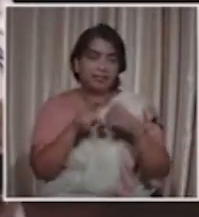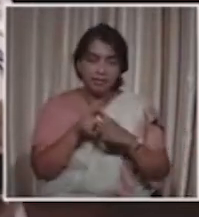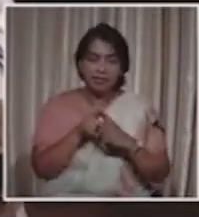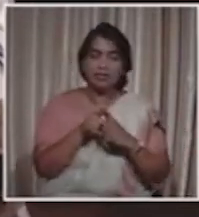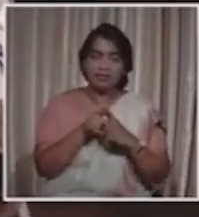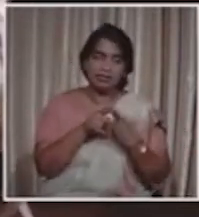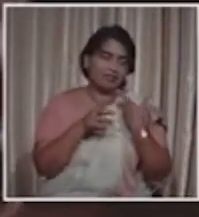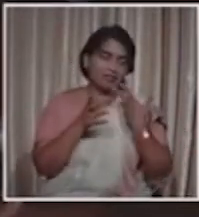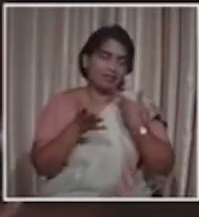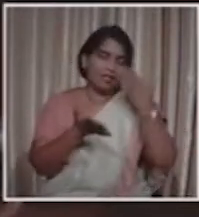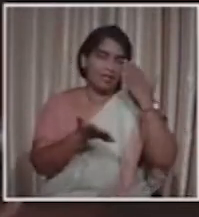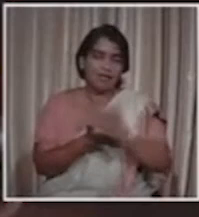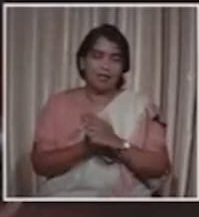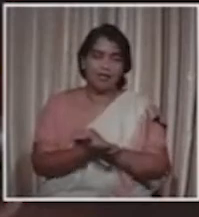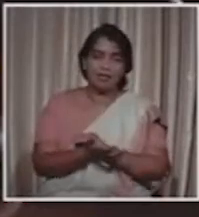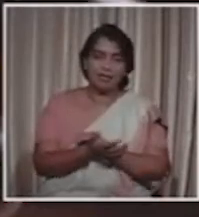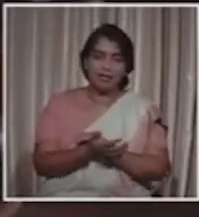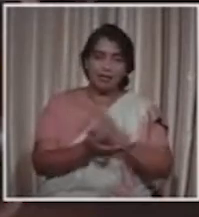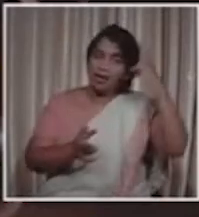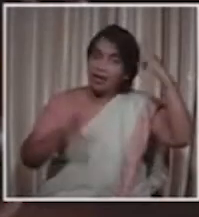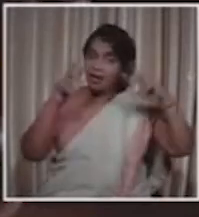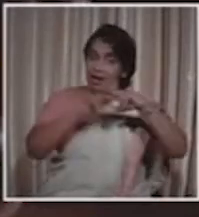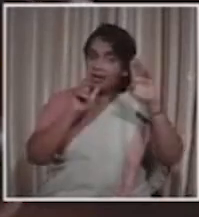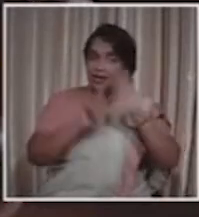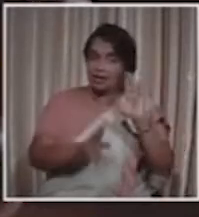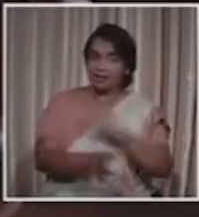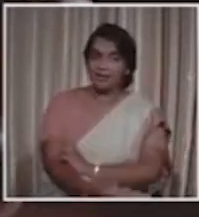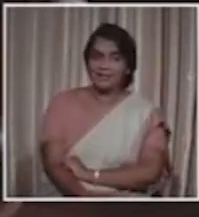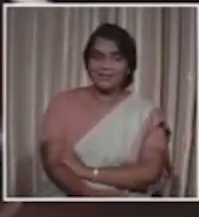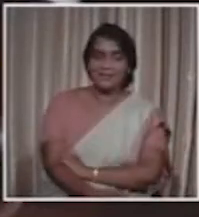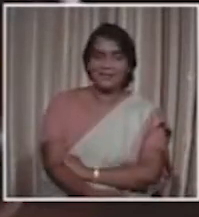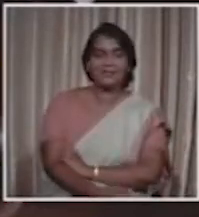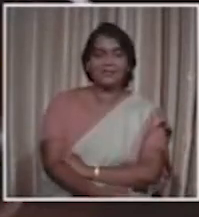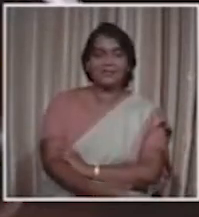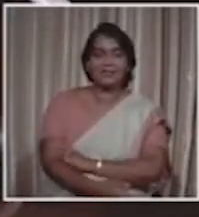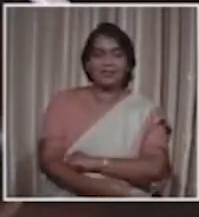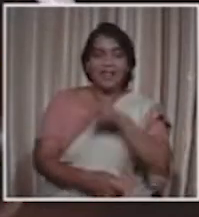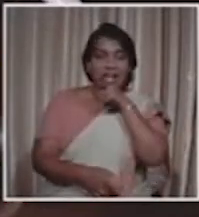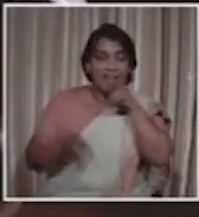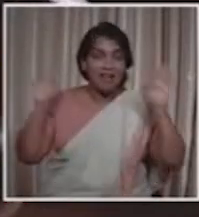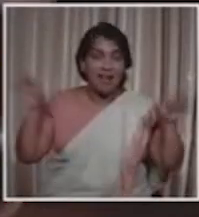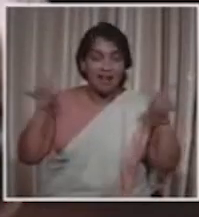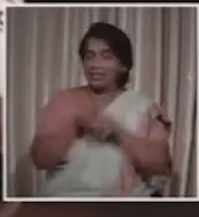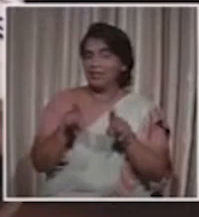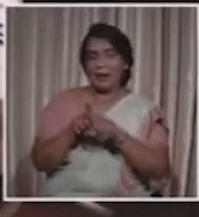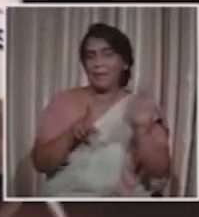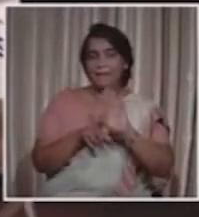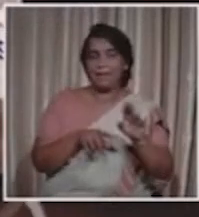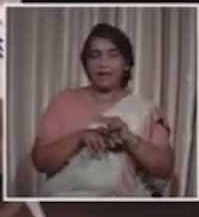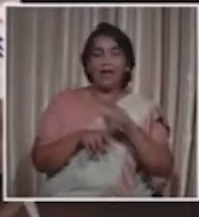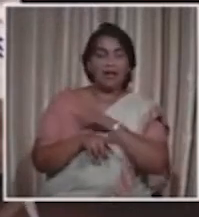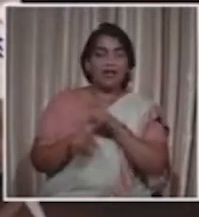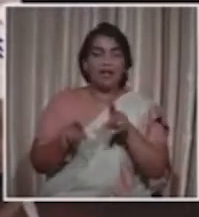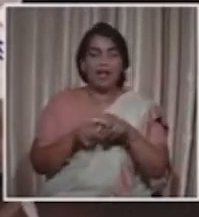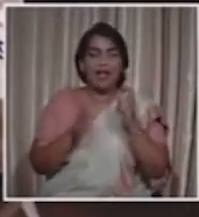එකක් ගන්න. හෙයා කට් එකක් කියන්නේ මේ කොණ්ඩ කැපීම නෙවෙයි ආ, අර කපුටු කක්කක් වගේ නෙවෙයි. ණය හෙයාකක්